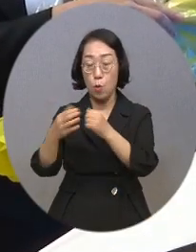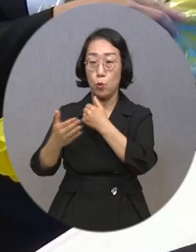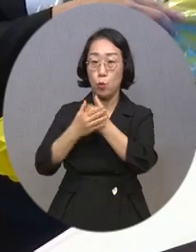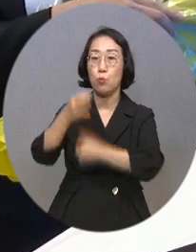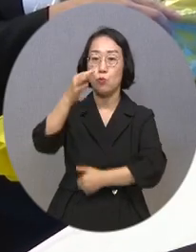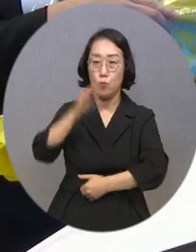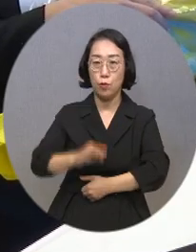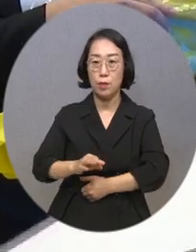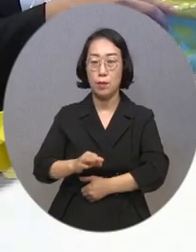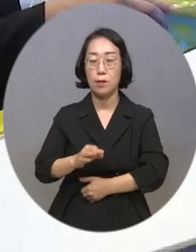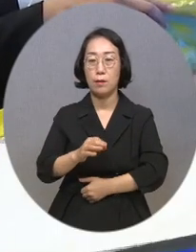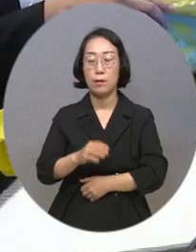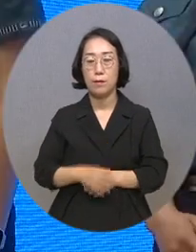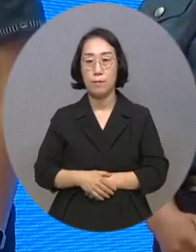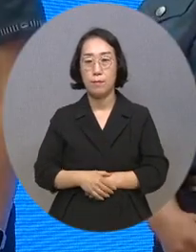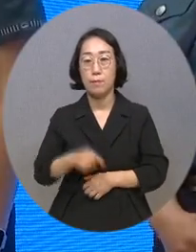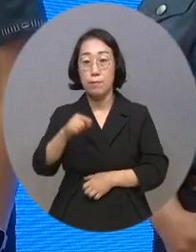있습니다.